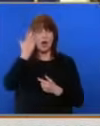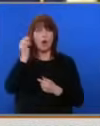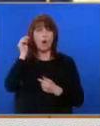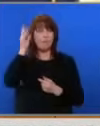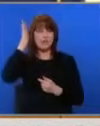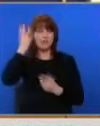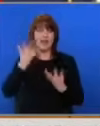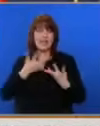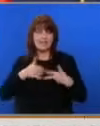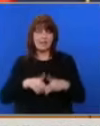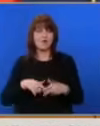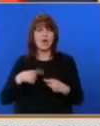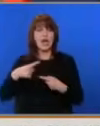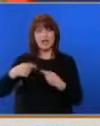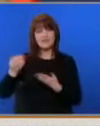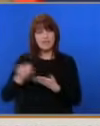технологии, развита икономика